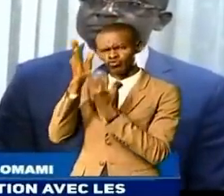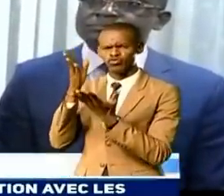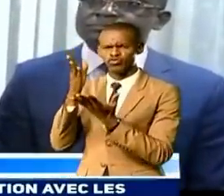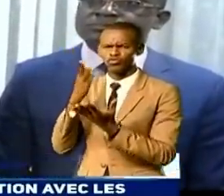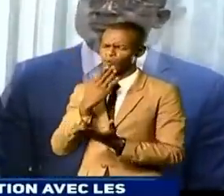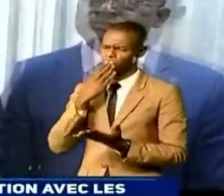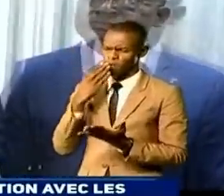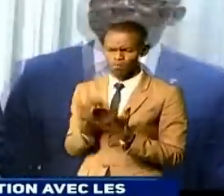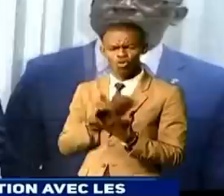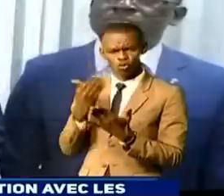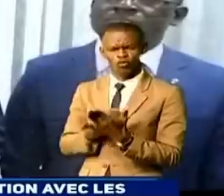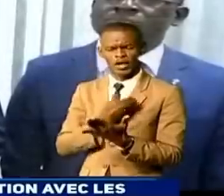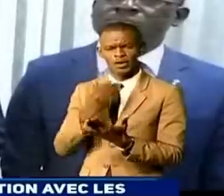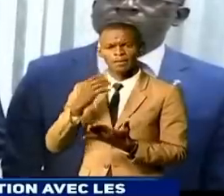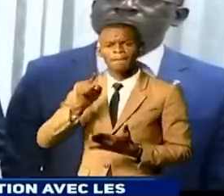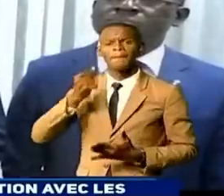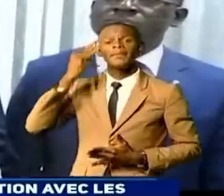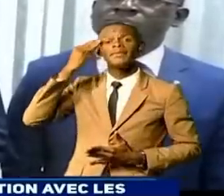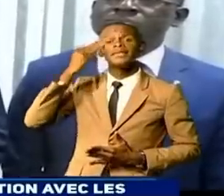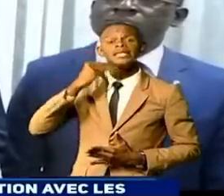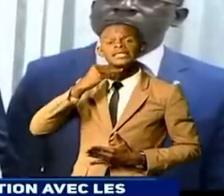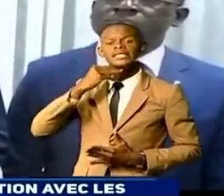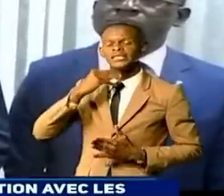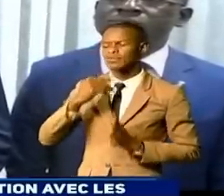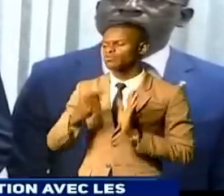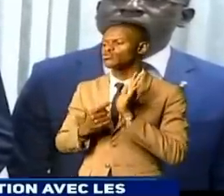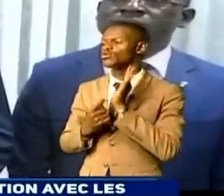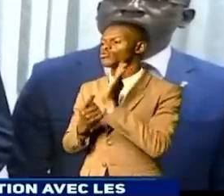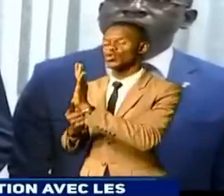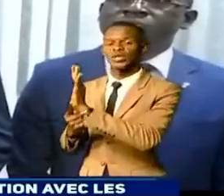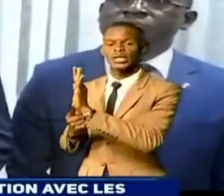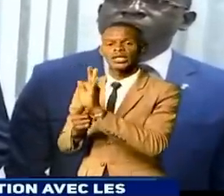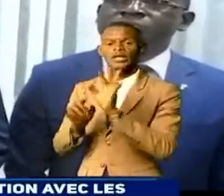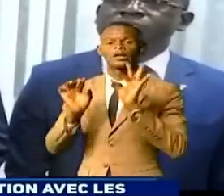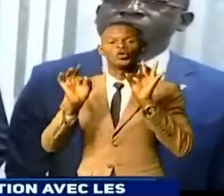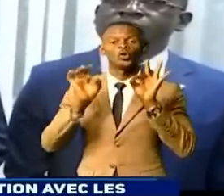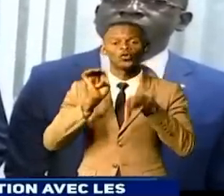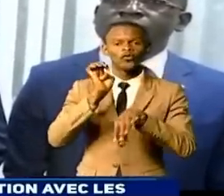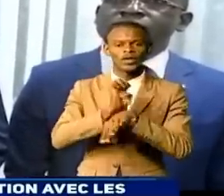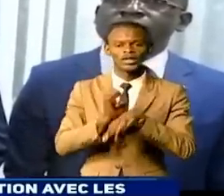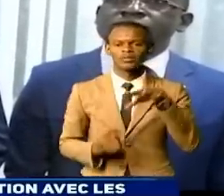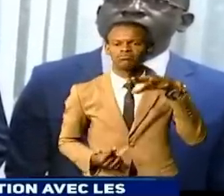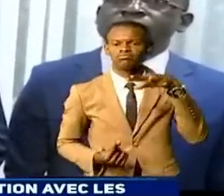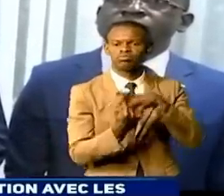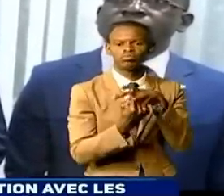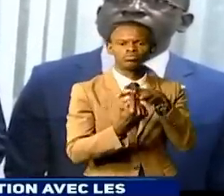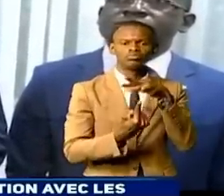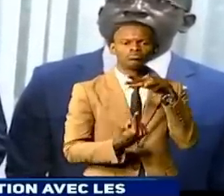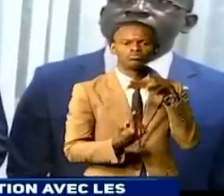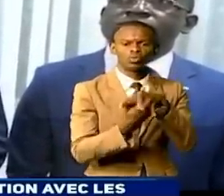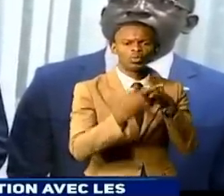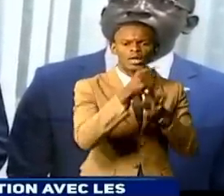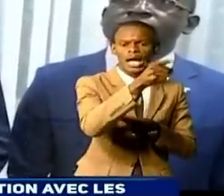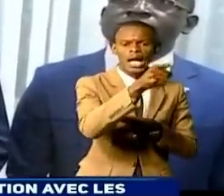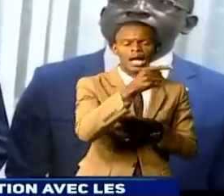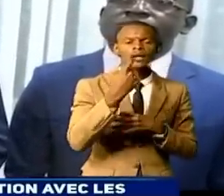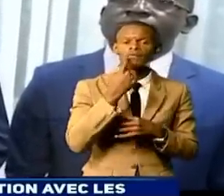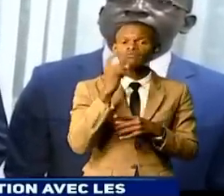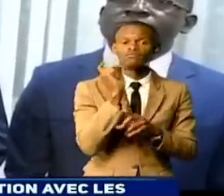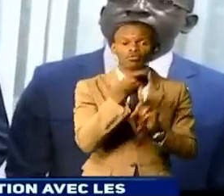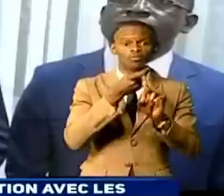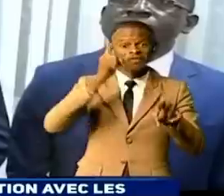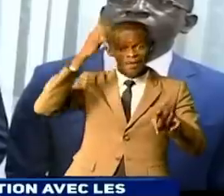Chilomba. L'abbé qui est devenu monseigneur de ce diocèse sera